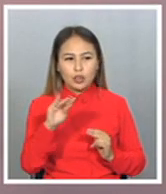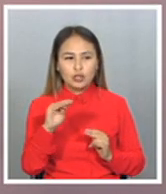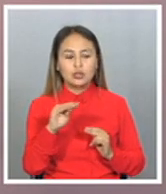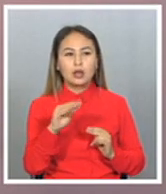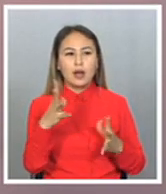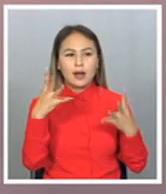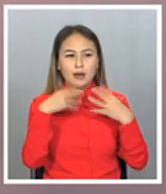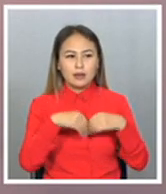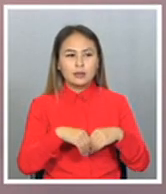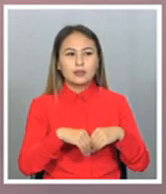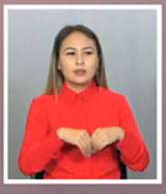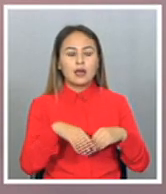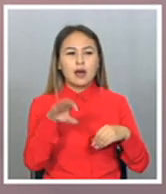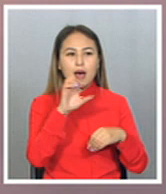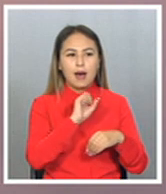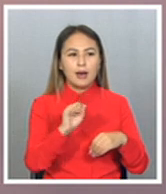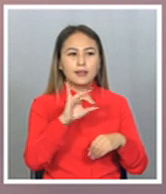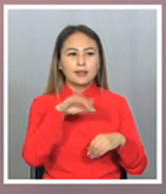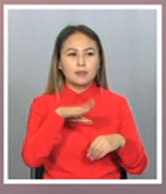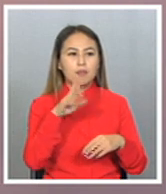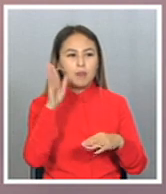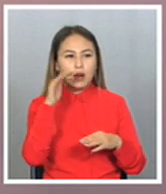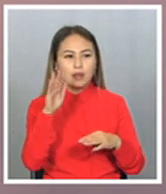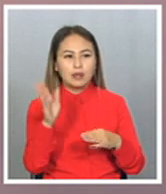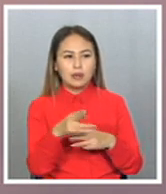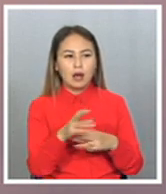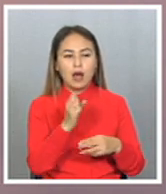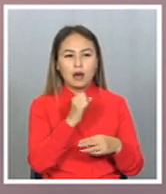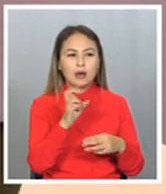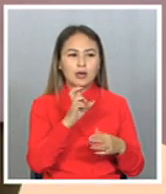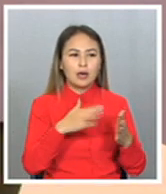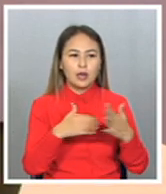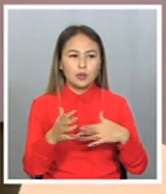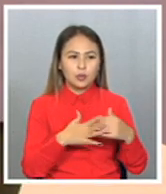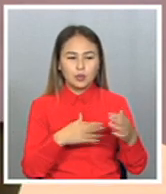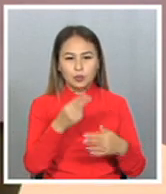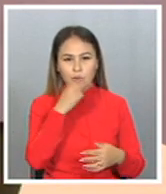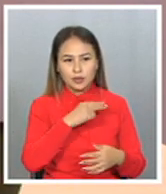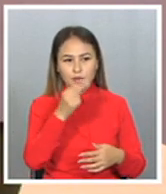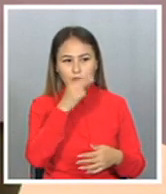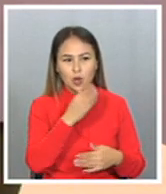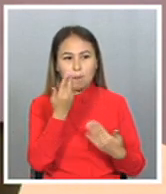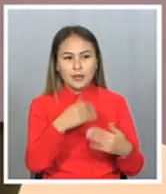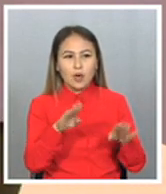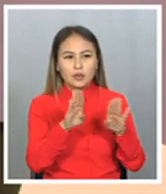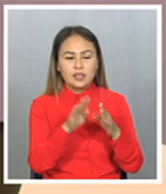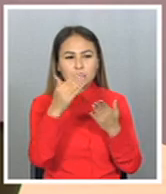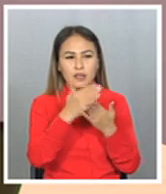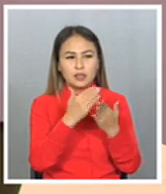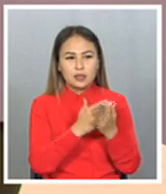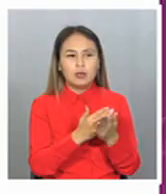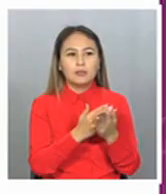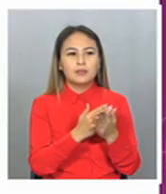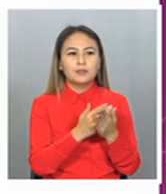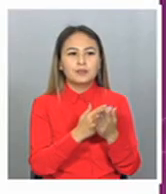жейді, ал итбалық пен ағайу қоректенеді. Мына тізбекте қоңыржай